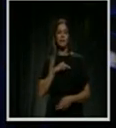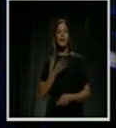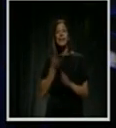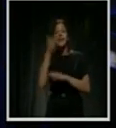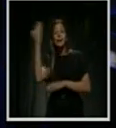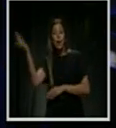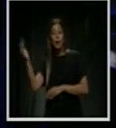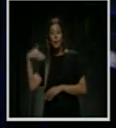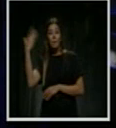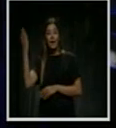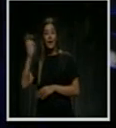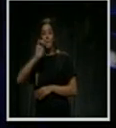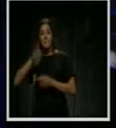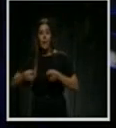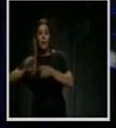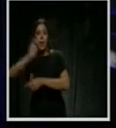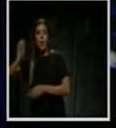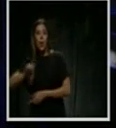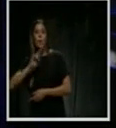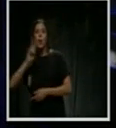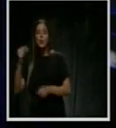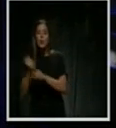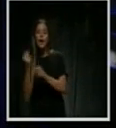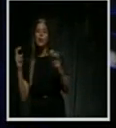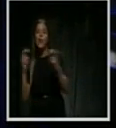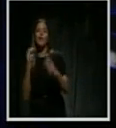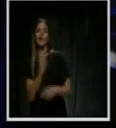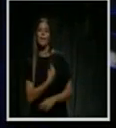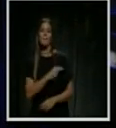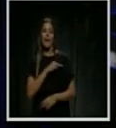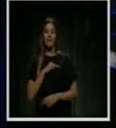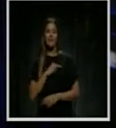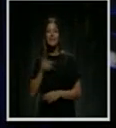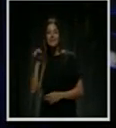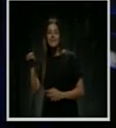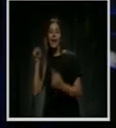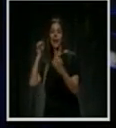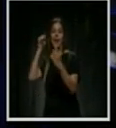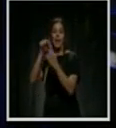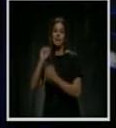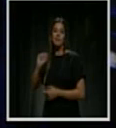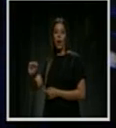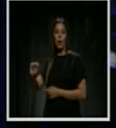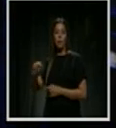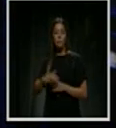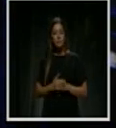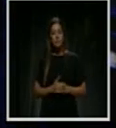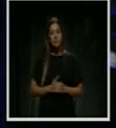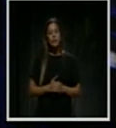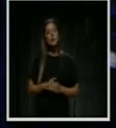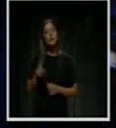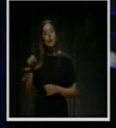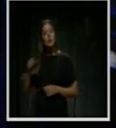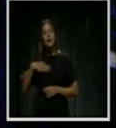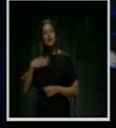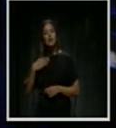jużaw il-Parlament Ewropew biex bis-saħħa tal-għodot l-għandhom hemmhekk taħt il-kappa tas-saltna ta' dritt jagħmlu s-saħħa